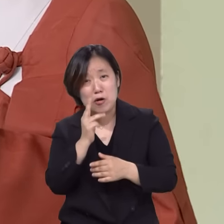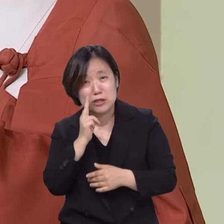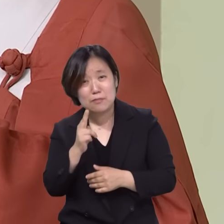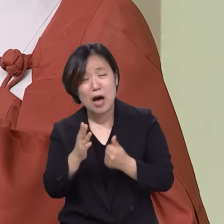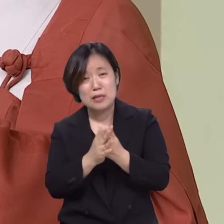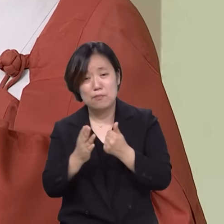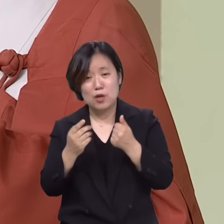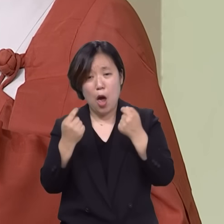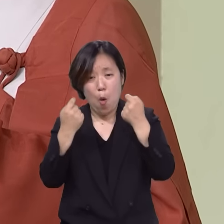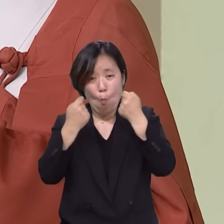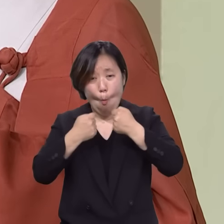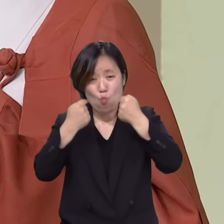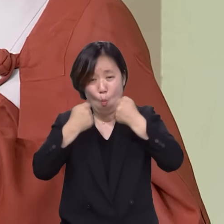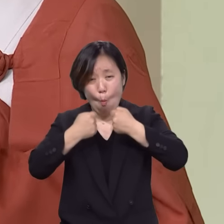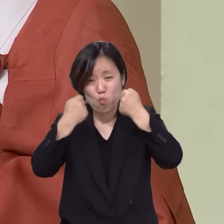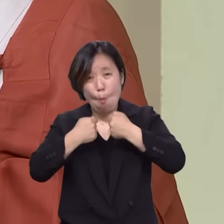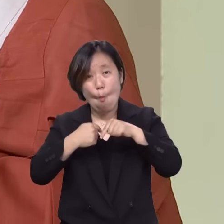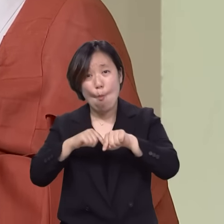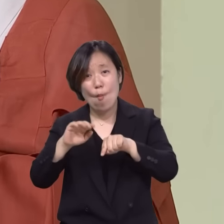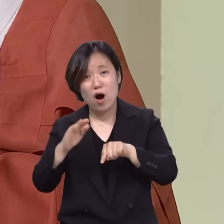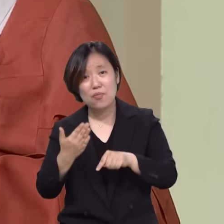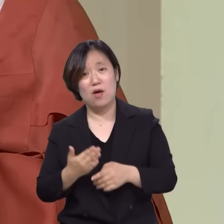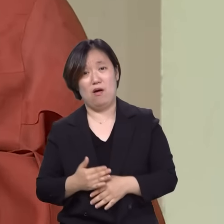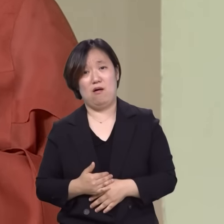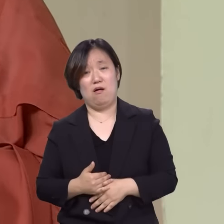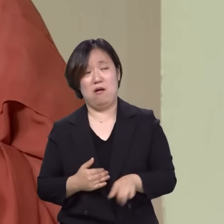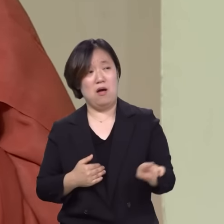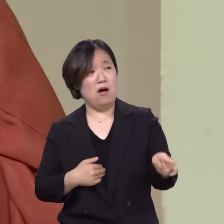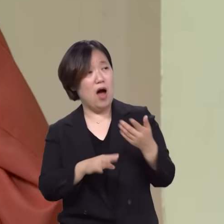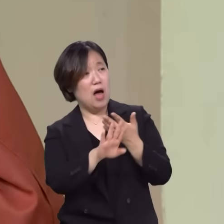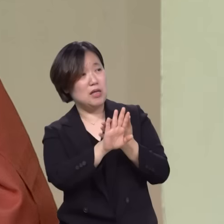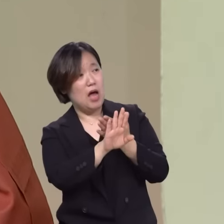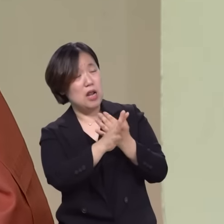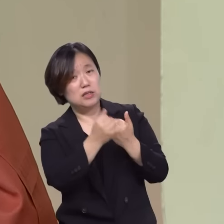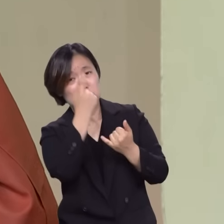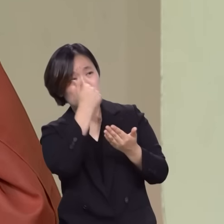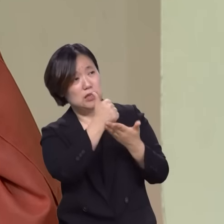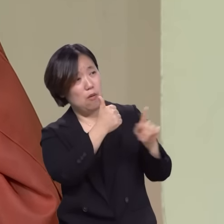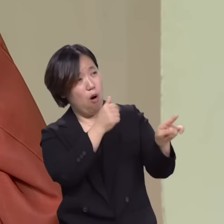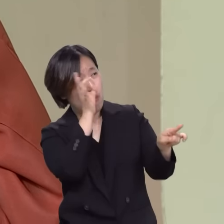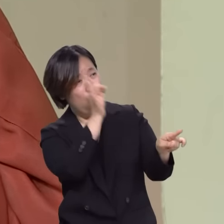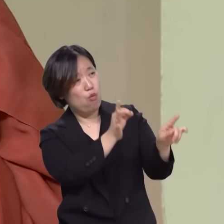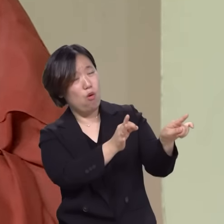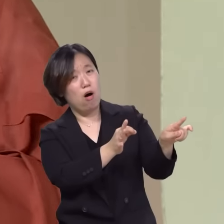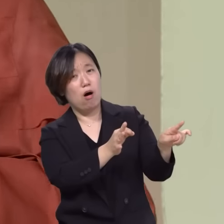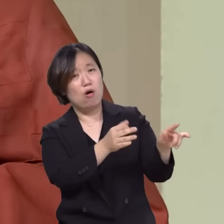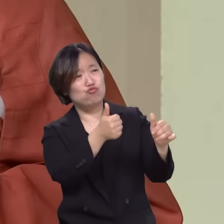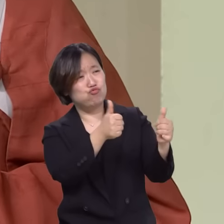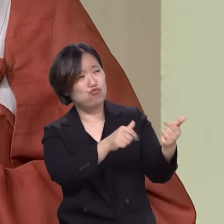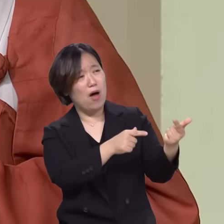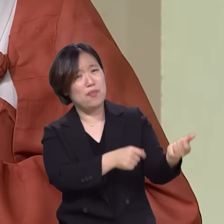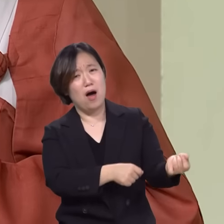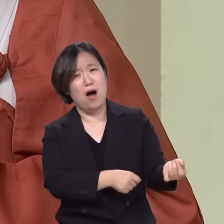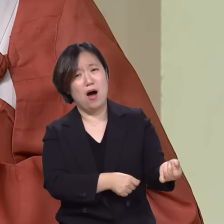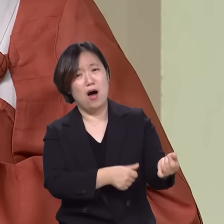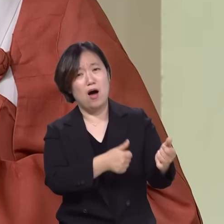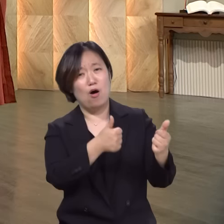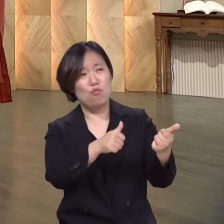나무처럼 변했대요 그 주변에 같이 있던 스님들이 저러다 죽는 거 아니냐 저러다 죽는 거